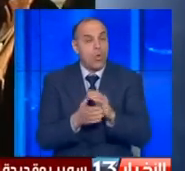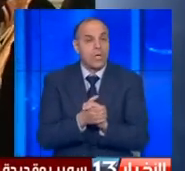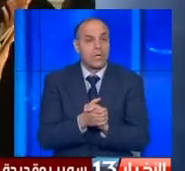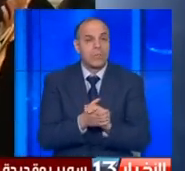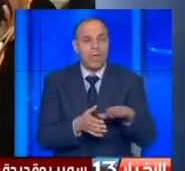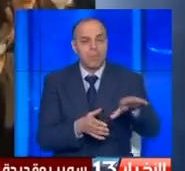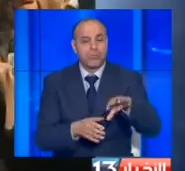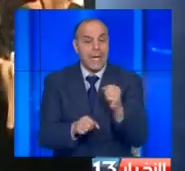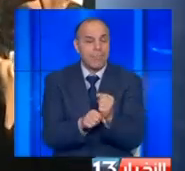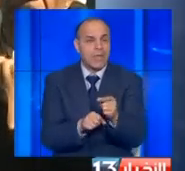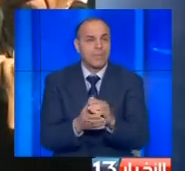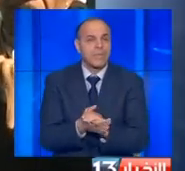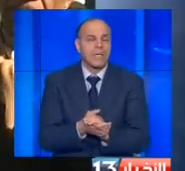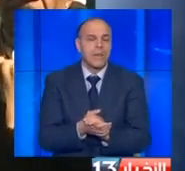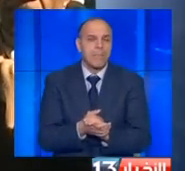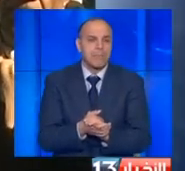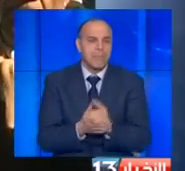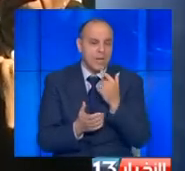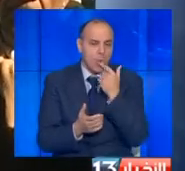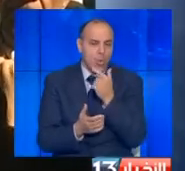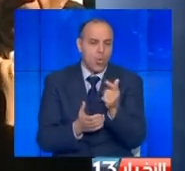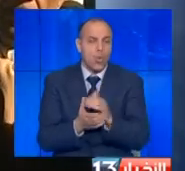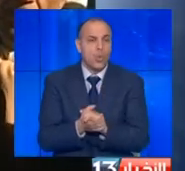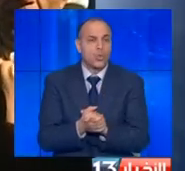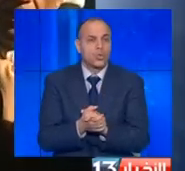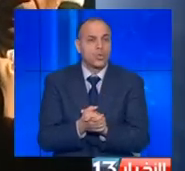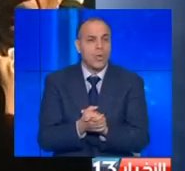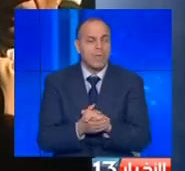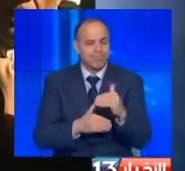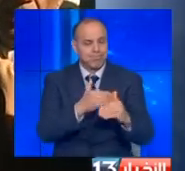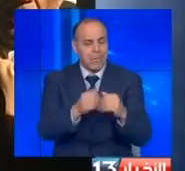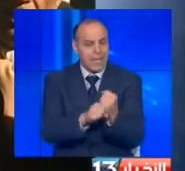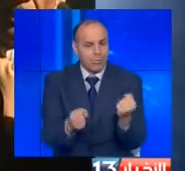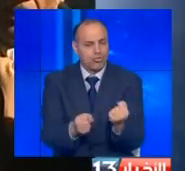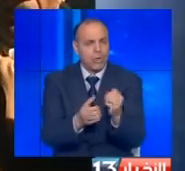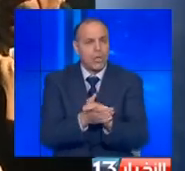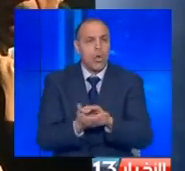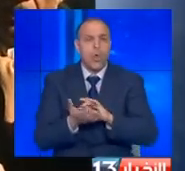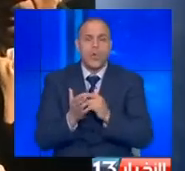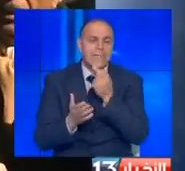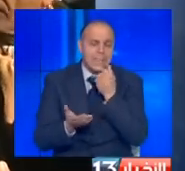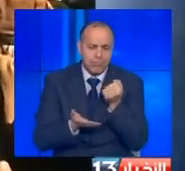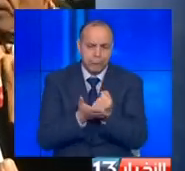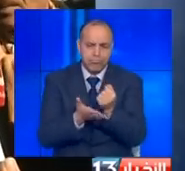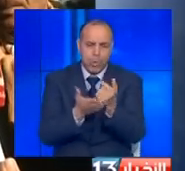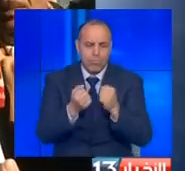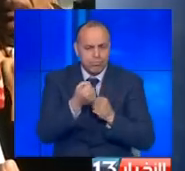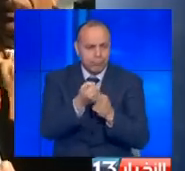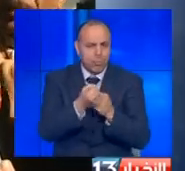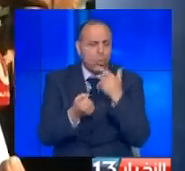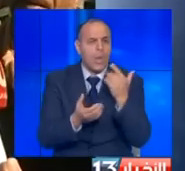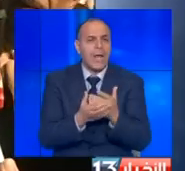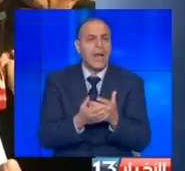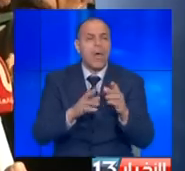الجهه الاستثمار يعني كيف ان نقوله باشياء تنميه يعني انه كل التسهيلات بما فيهم وخاصه